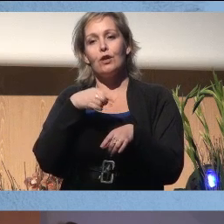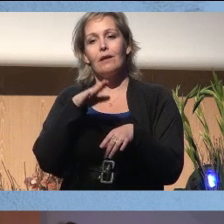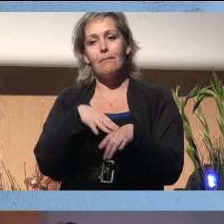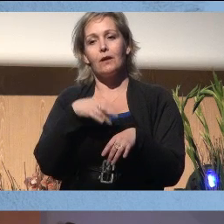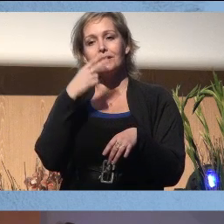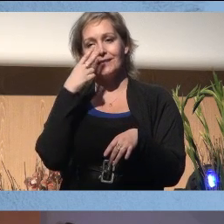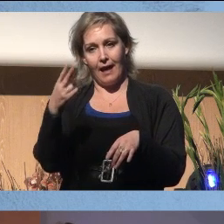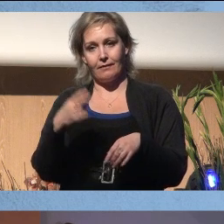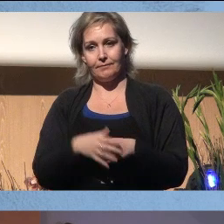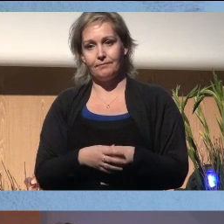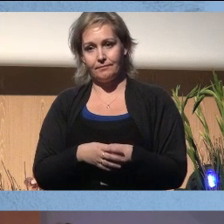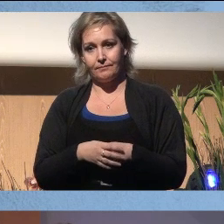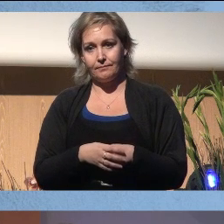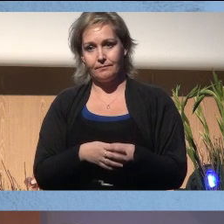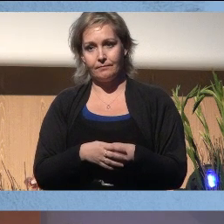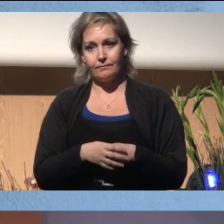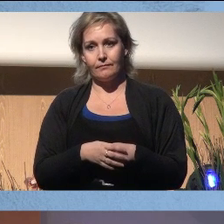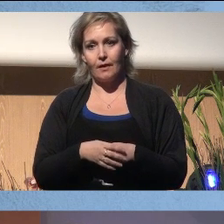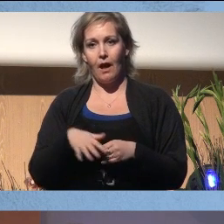selv.